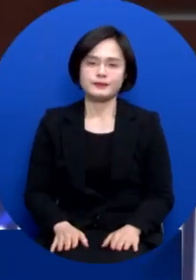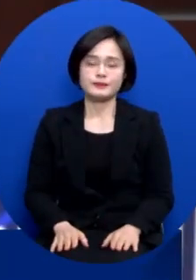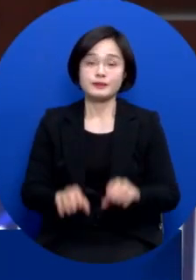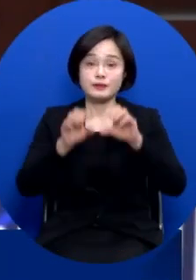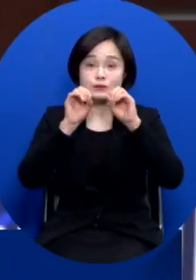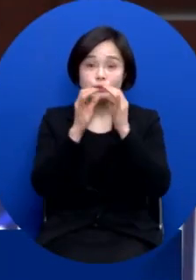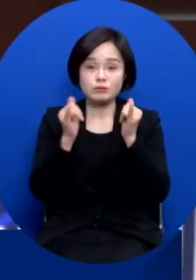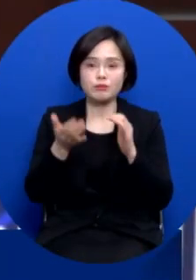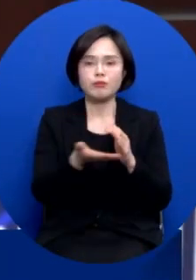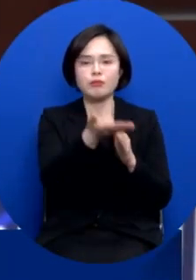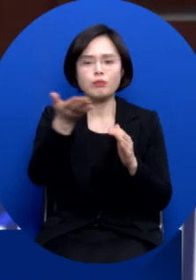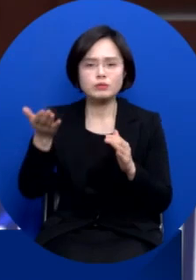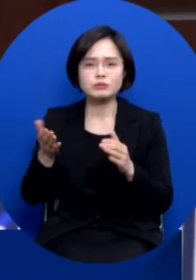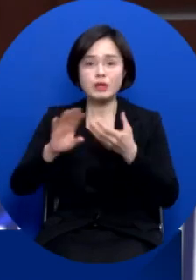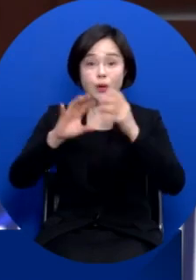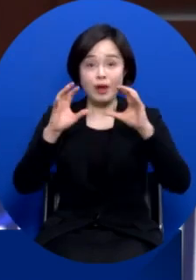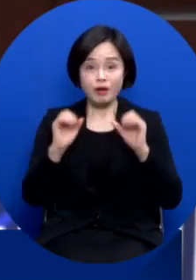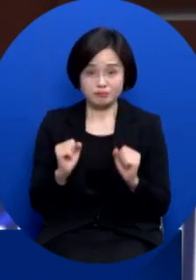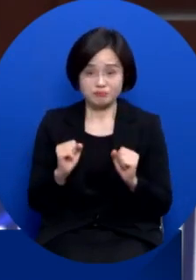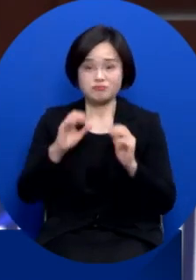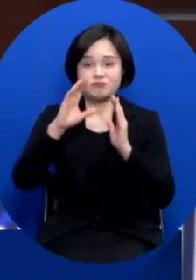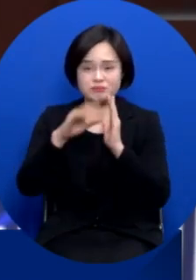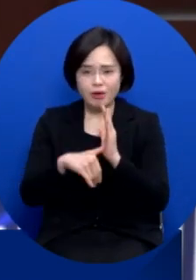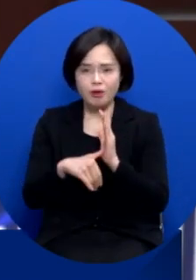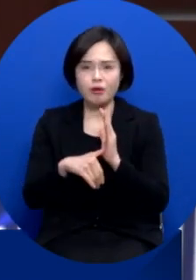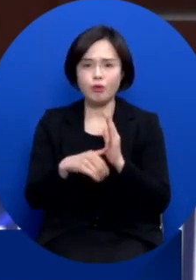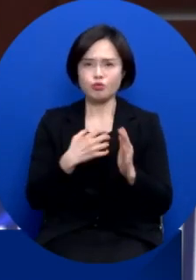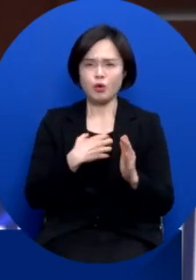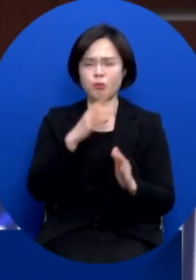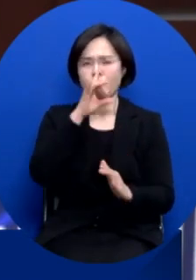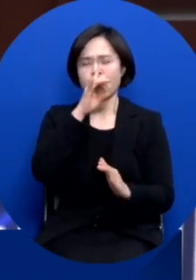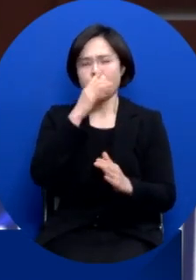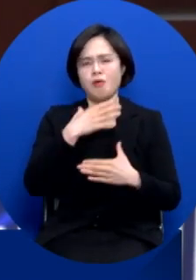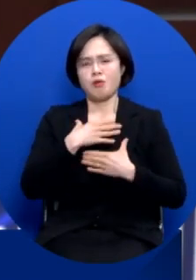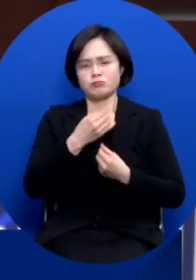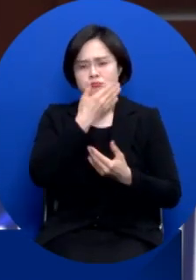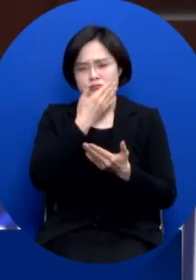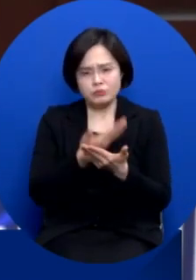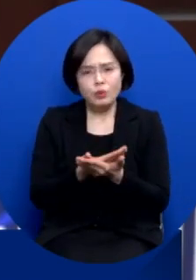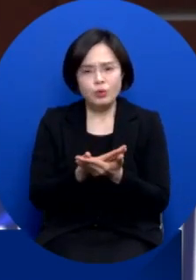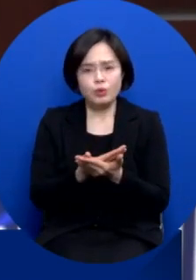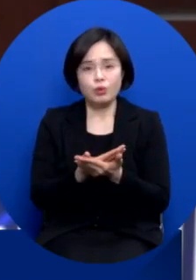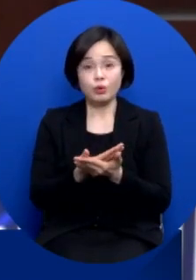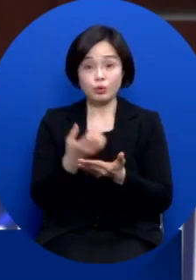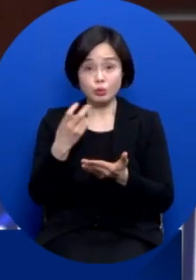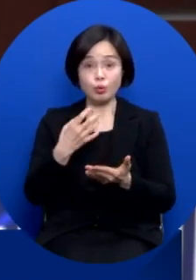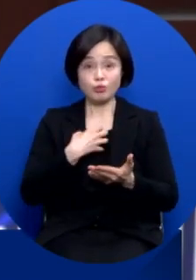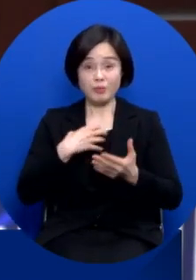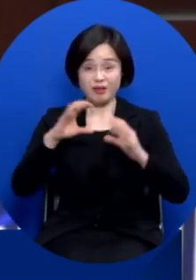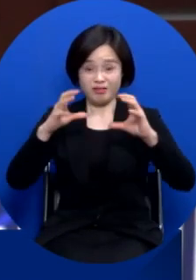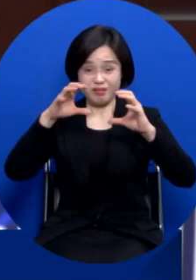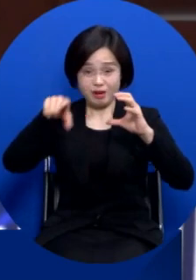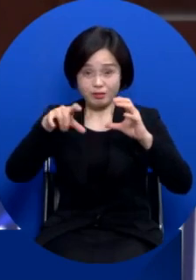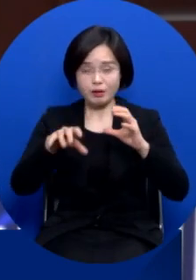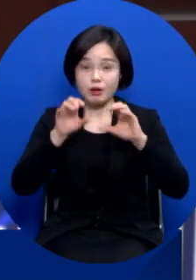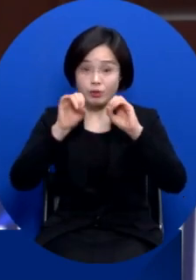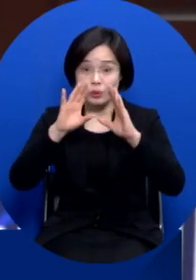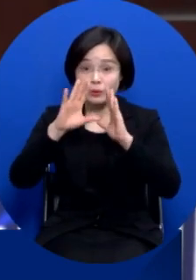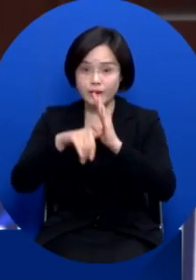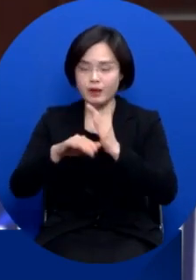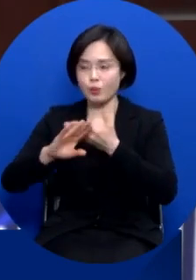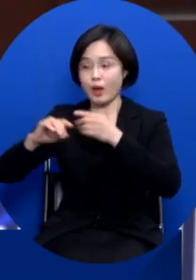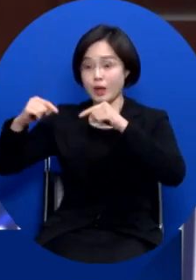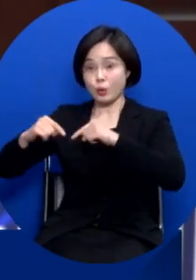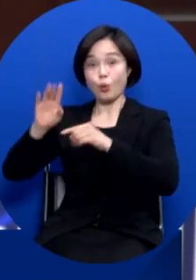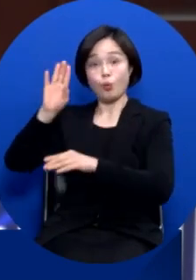안전이 중요하죠. 그래서 위험한 지역에 가서 안전을 할 때에는 여러 가지 이제 외교부가 제공하는 그런 해외 안전